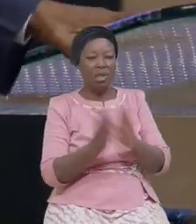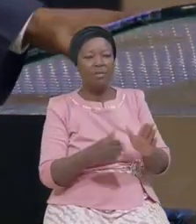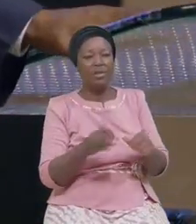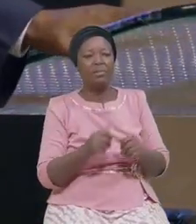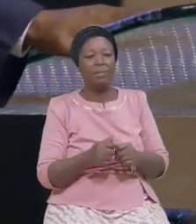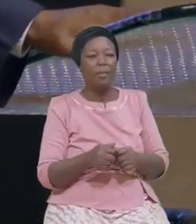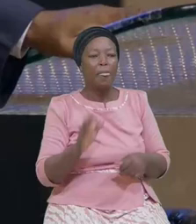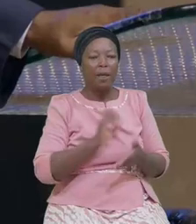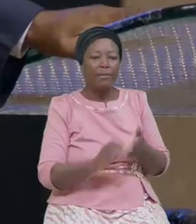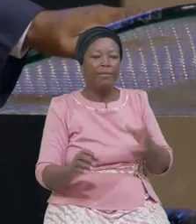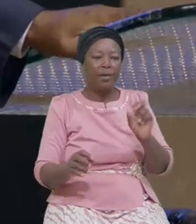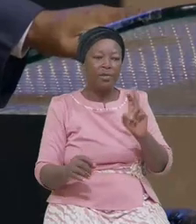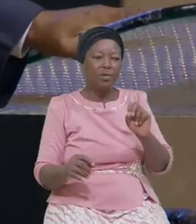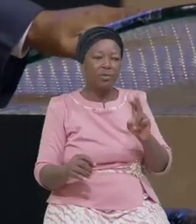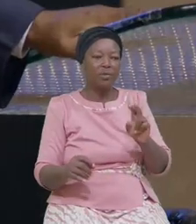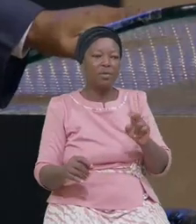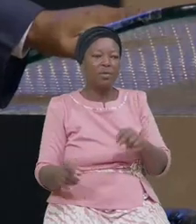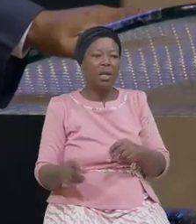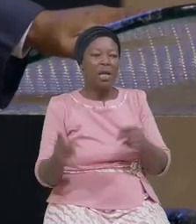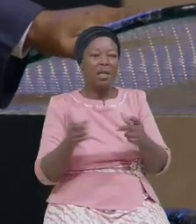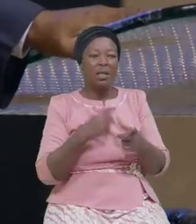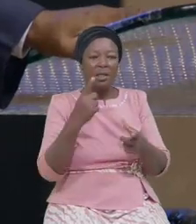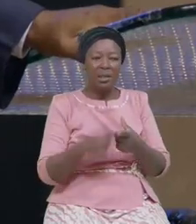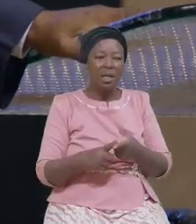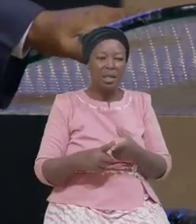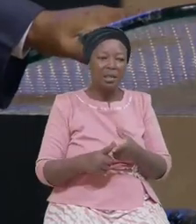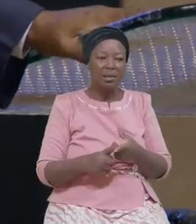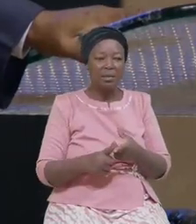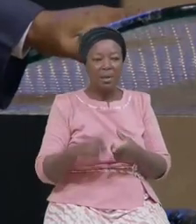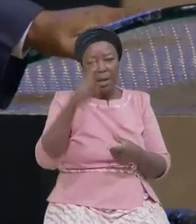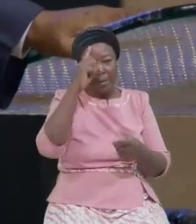Verset 12. Et ils crurent.